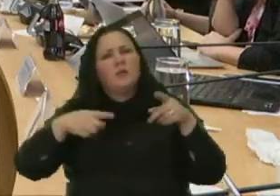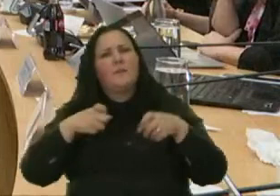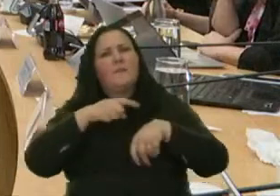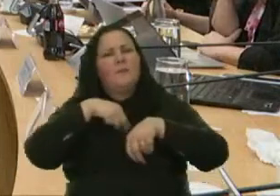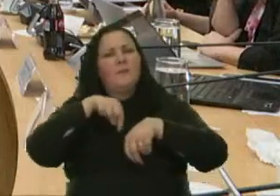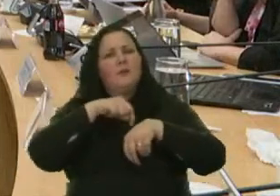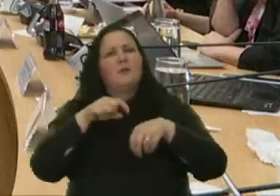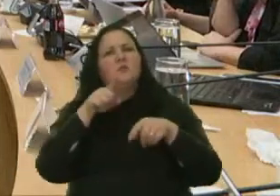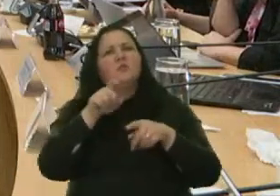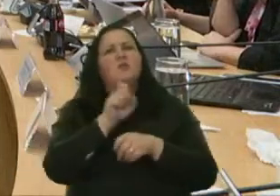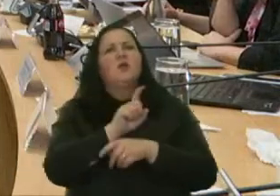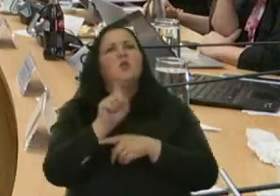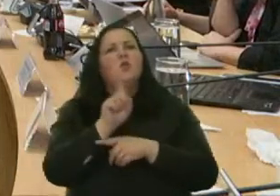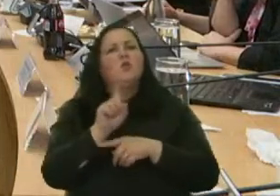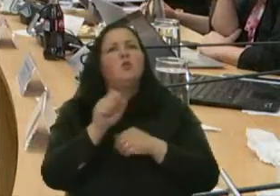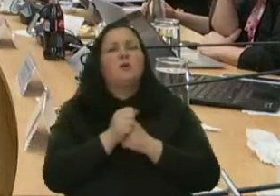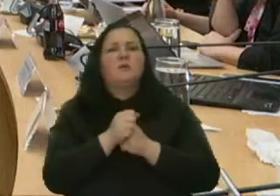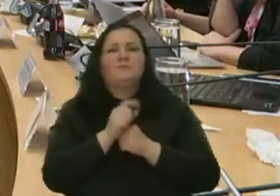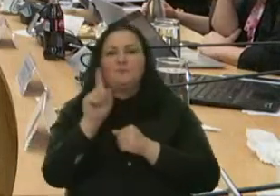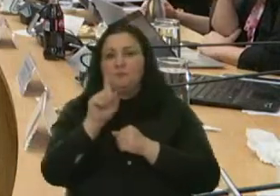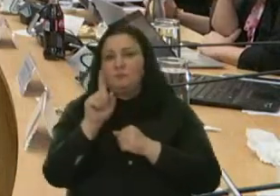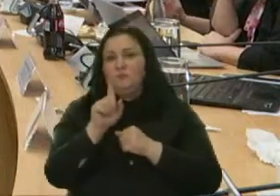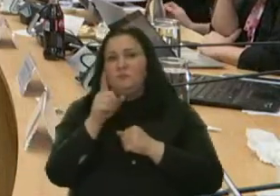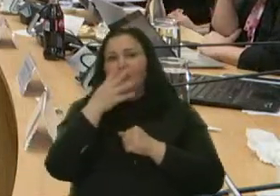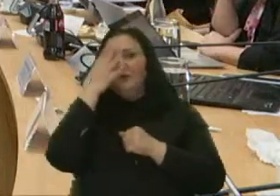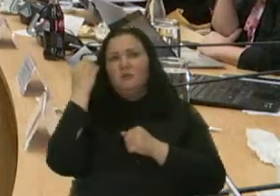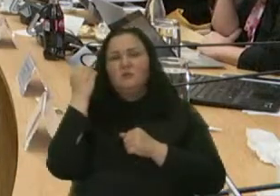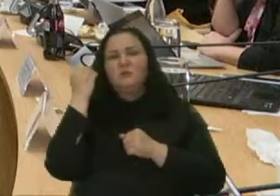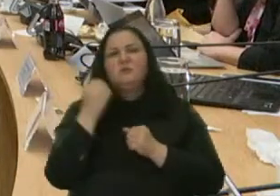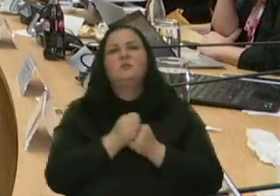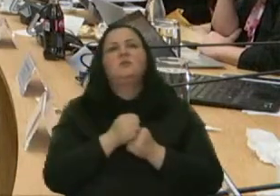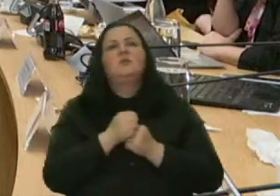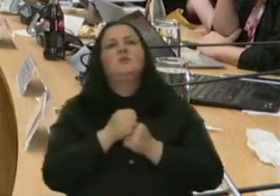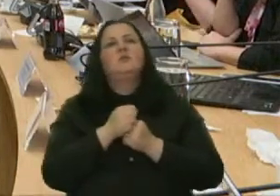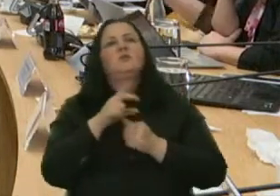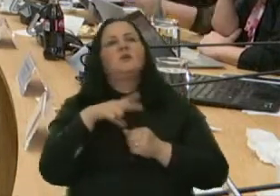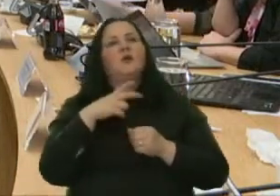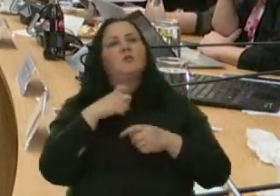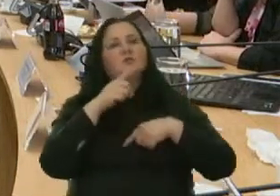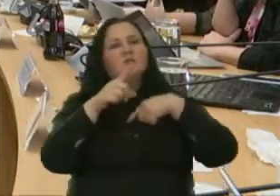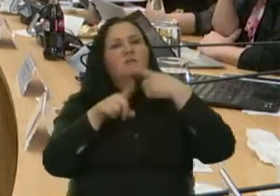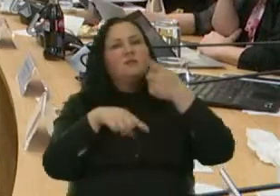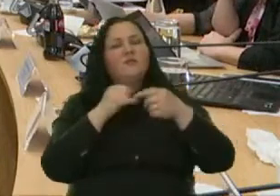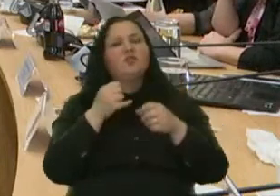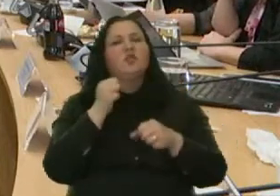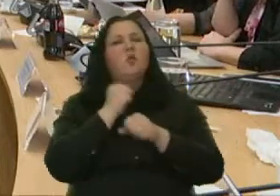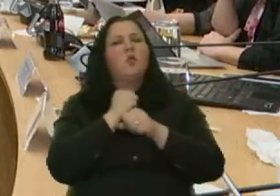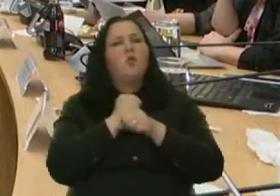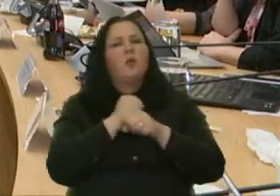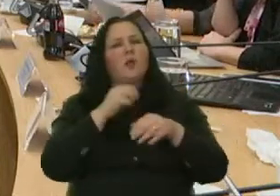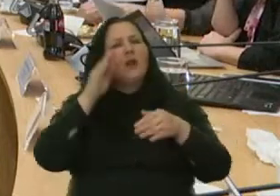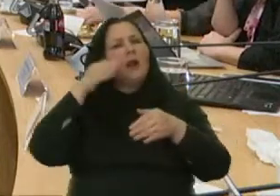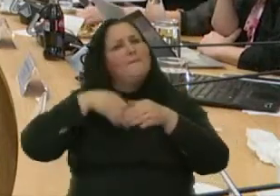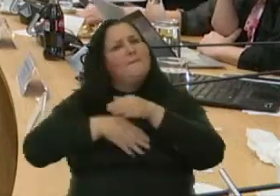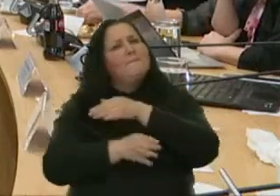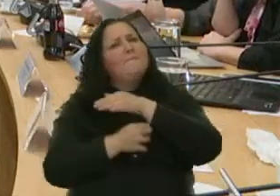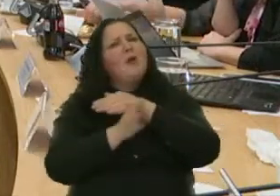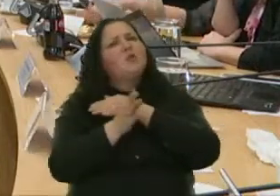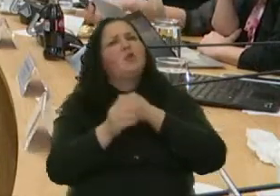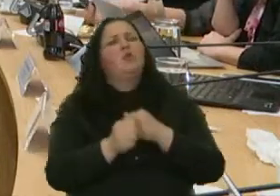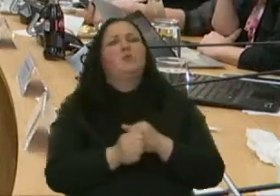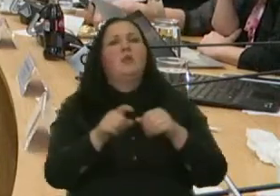acestei lucrări ca să nu mai vorbim că va urma și vor urma și lucrările la metrou pe aceeași